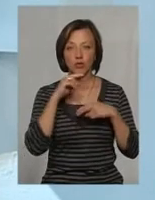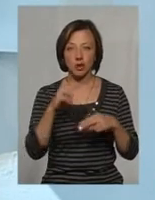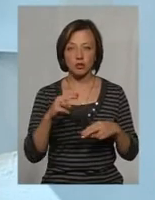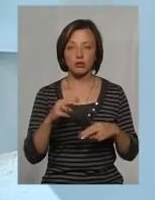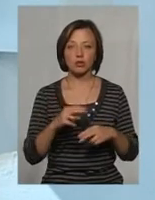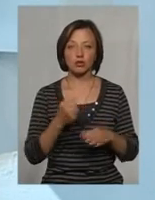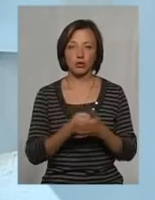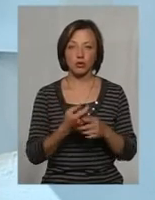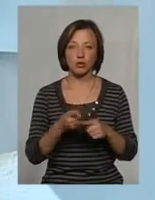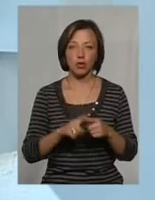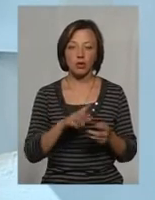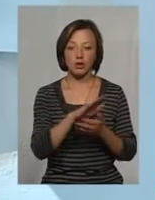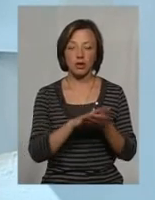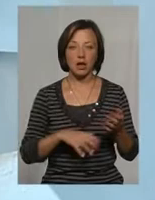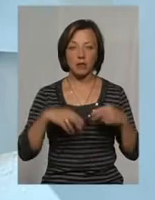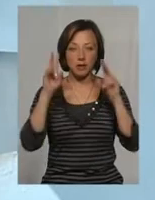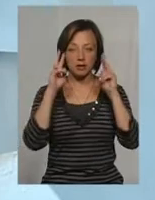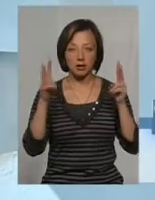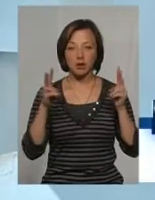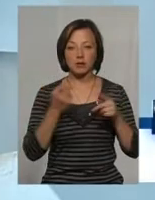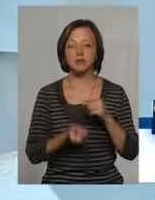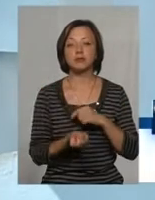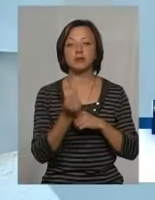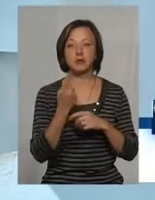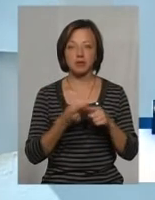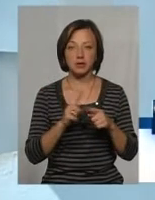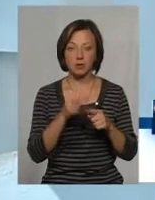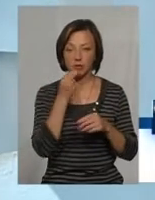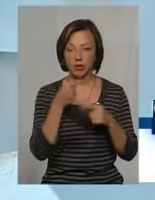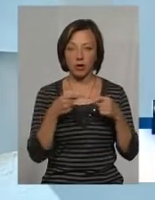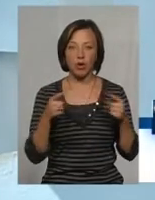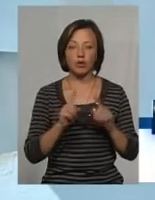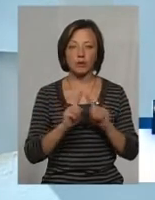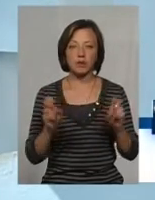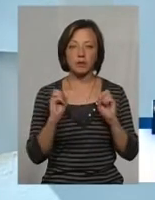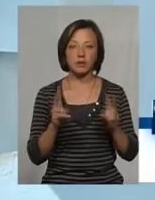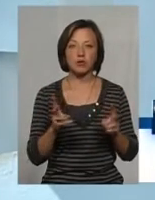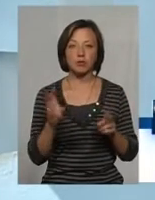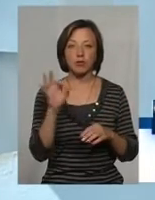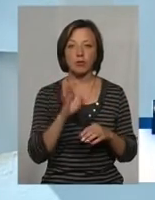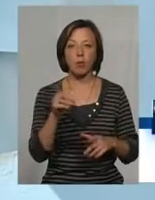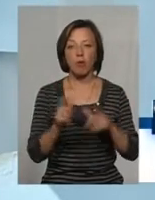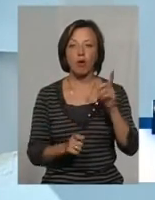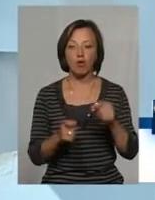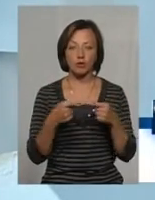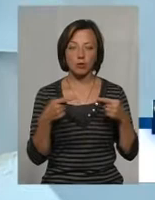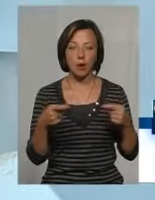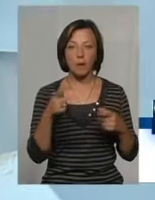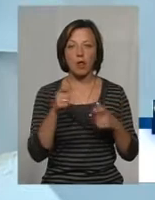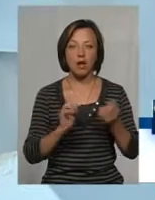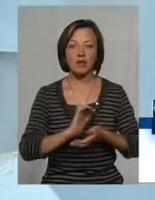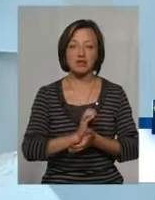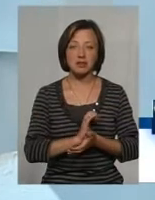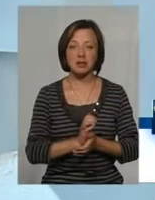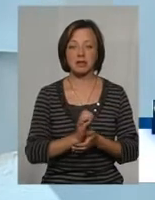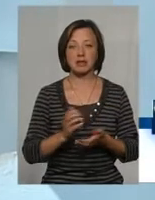цього. Далі ми не можемо знати походження цього харчового продукту. Особливо це небезпечно щодо молочної продукції, молока, сиру,